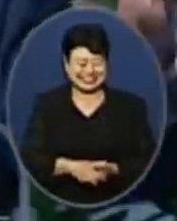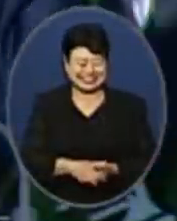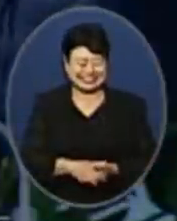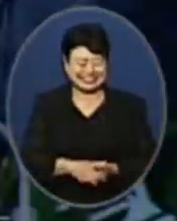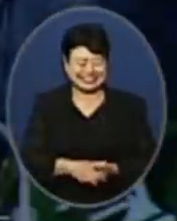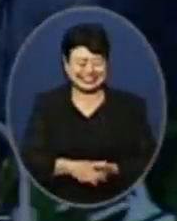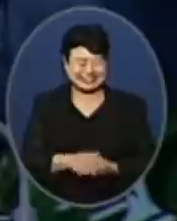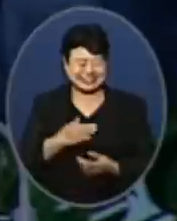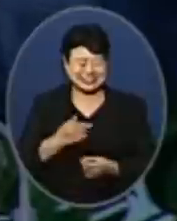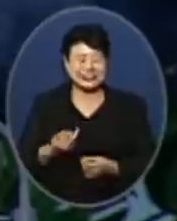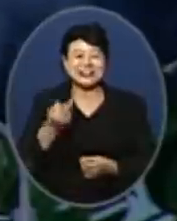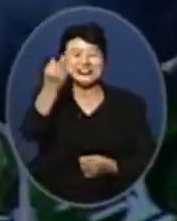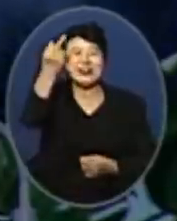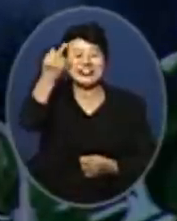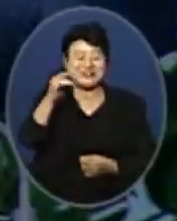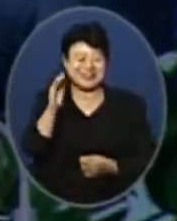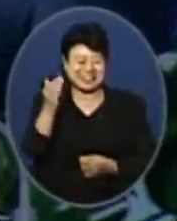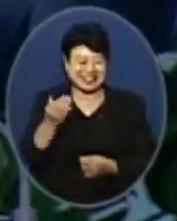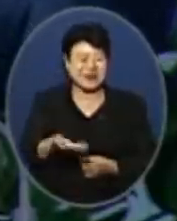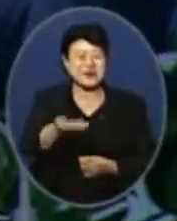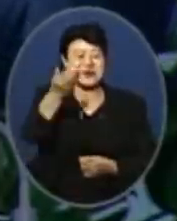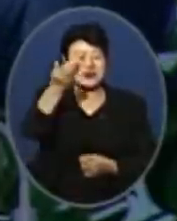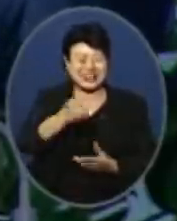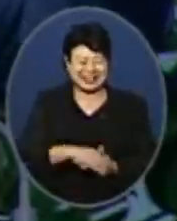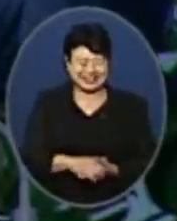그러니까 내가 쭉 올라가는 게 있죠. 형님이니까.